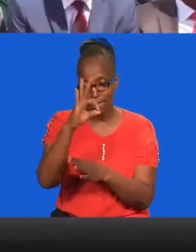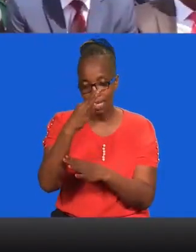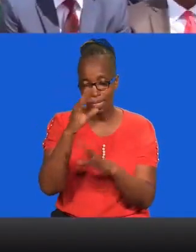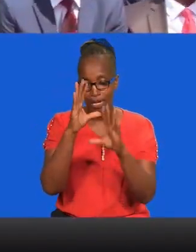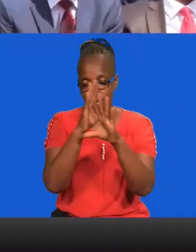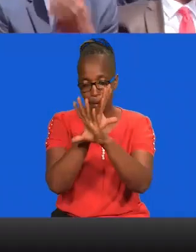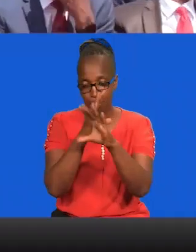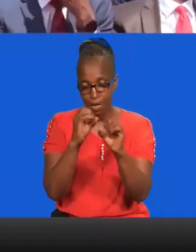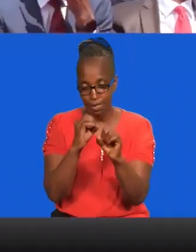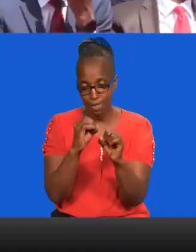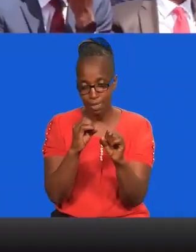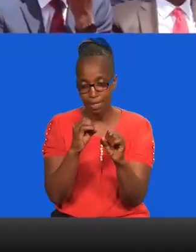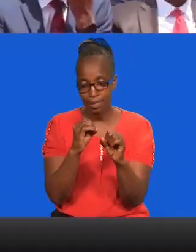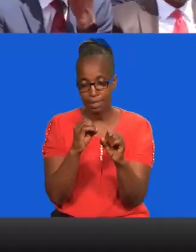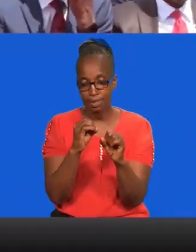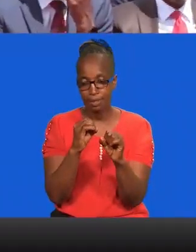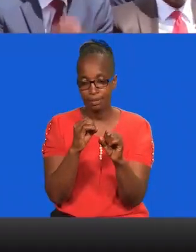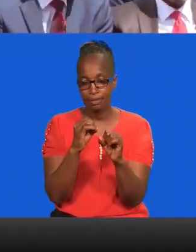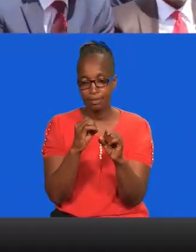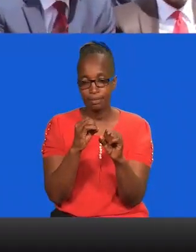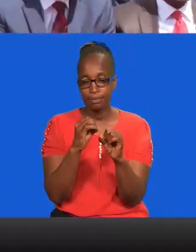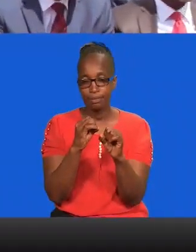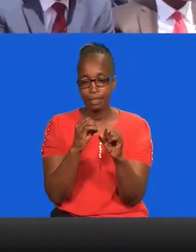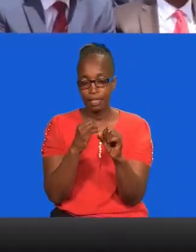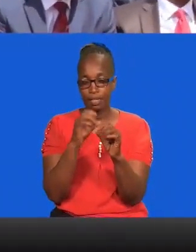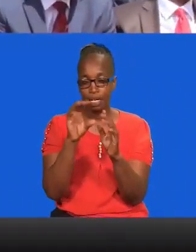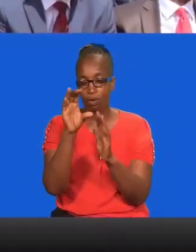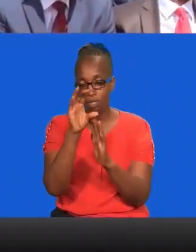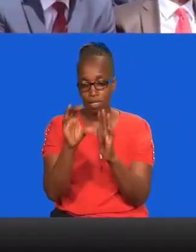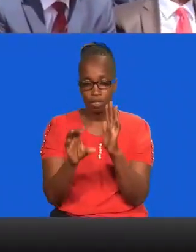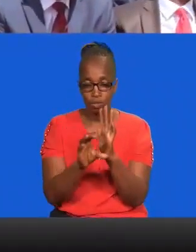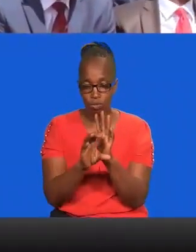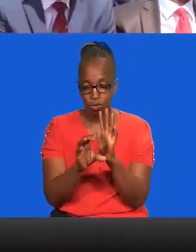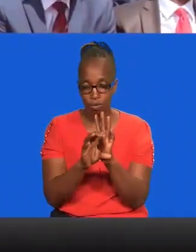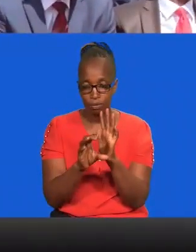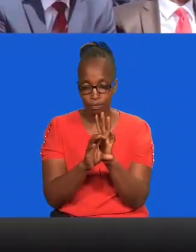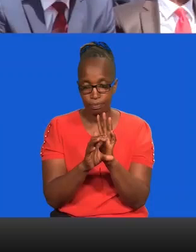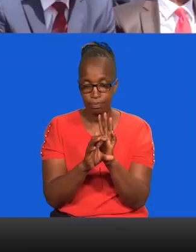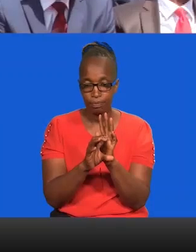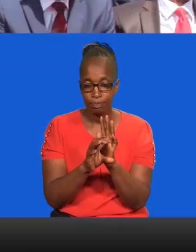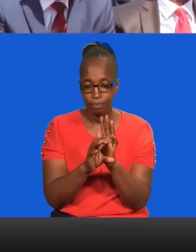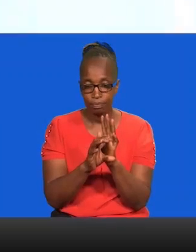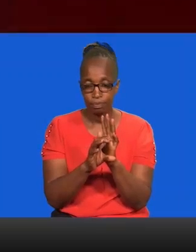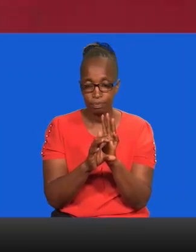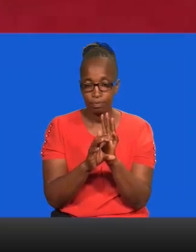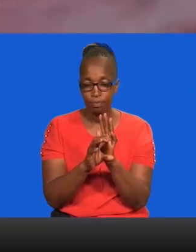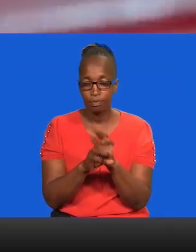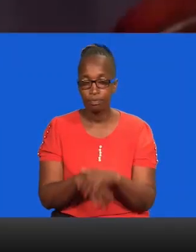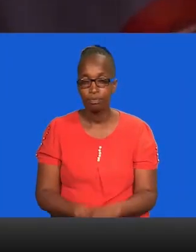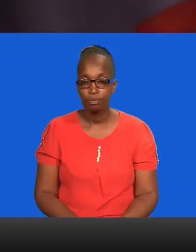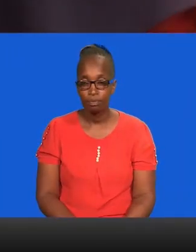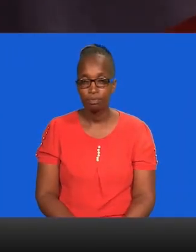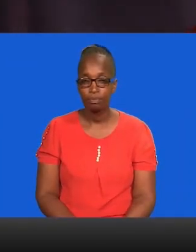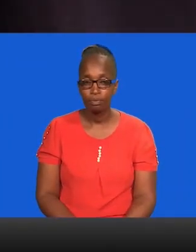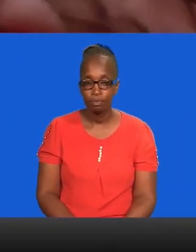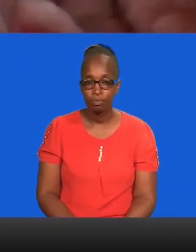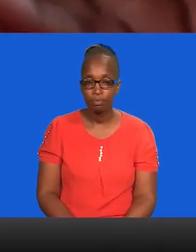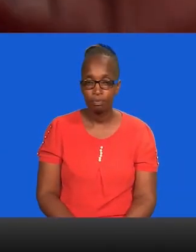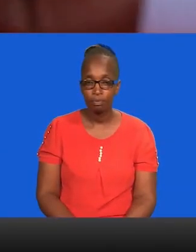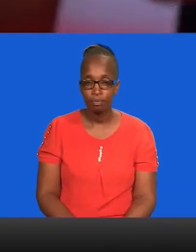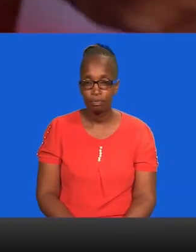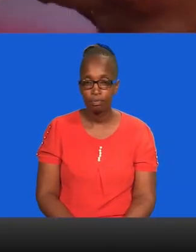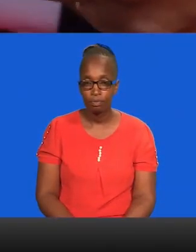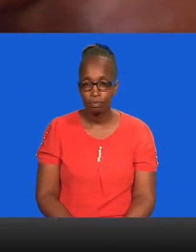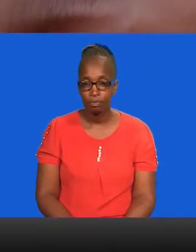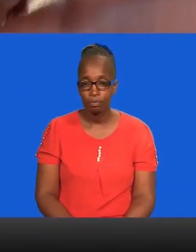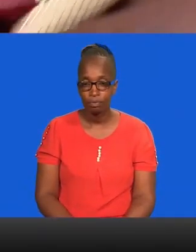Ila miaka miwili baada ya uchaguzi, Profesa Abraham Kithure Kindiki sasa anaingia katika vitabu vya